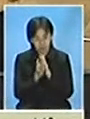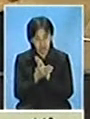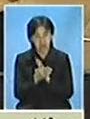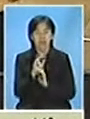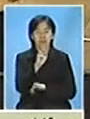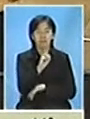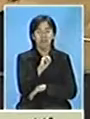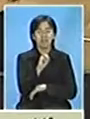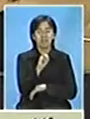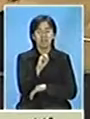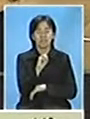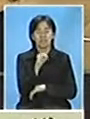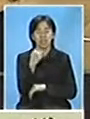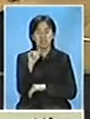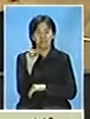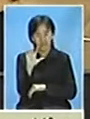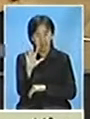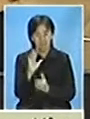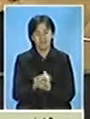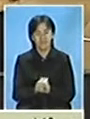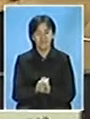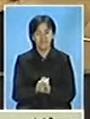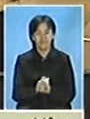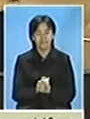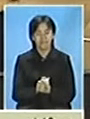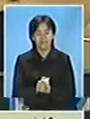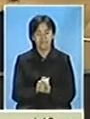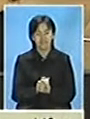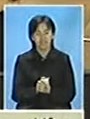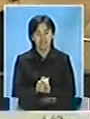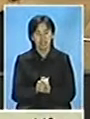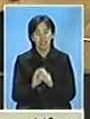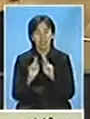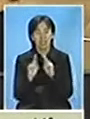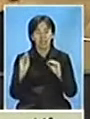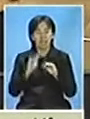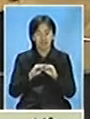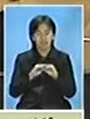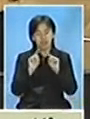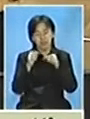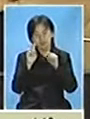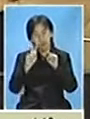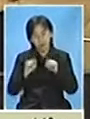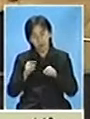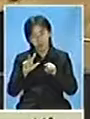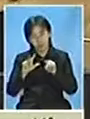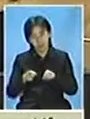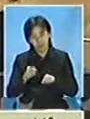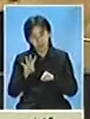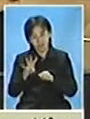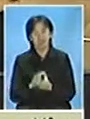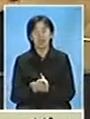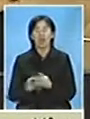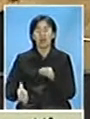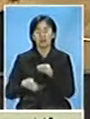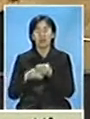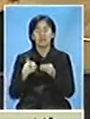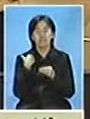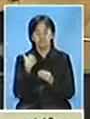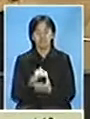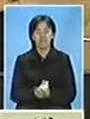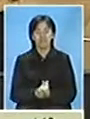รา15กรรมธิการเพิ่มอนุ2อนุ3อนุ4เข้าไปด้วยนะค